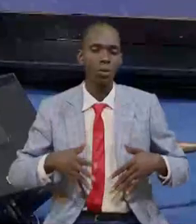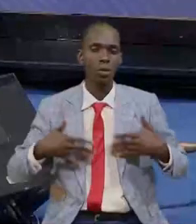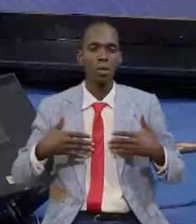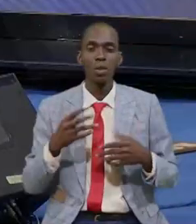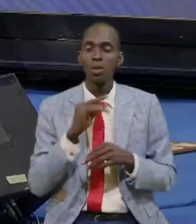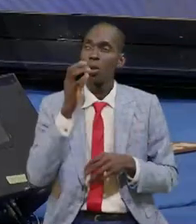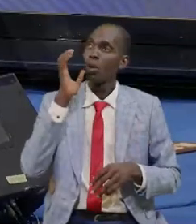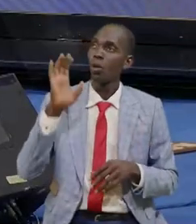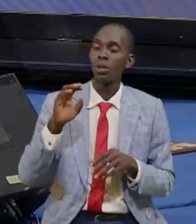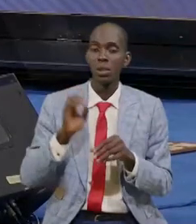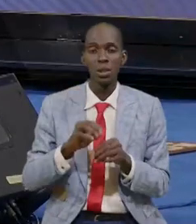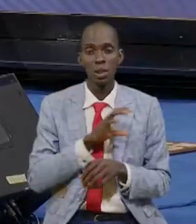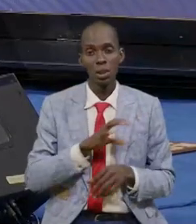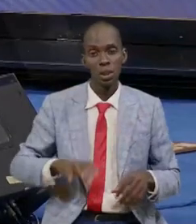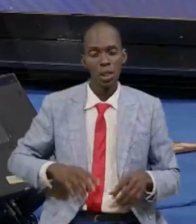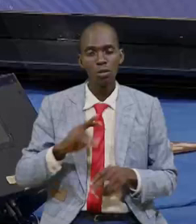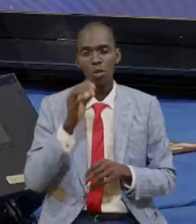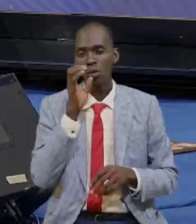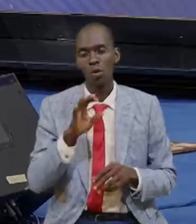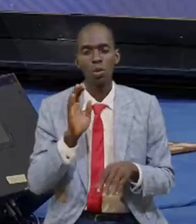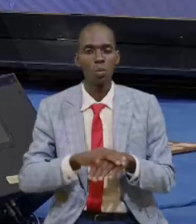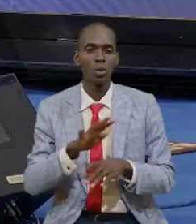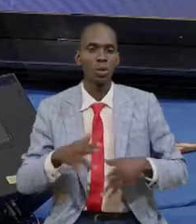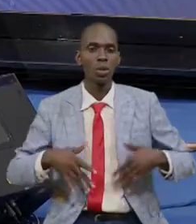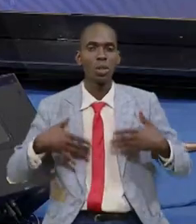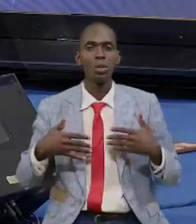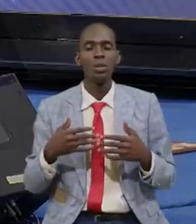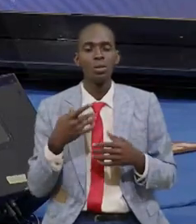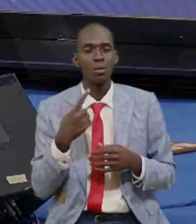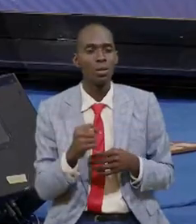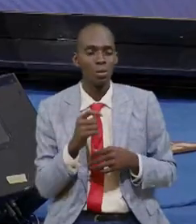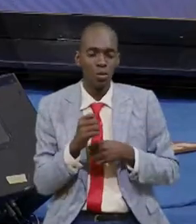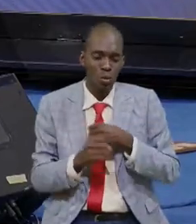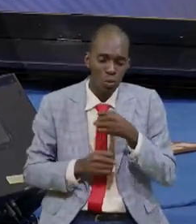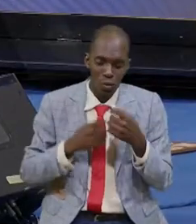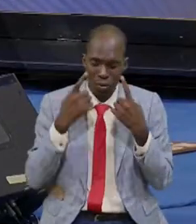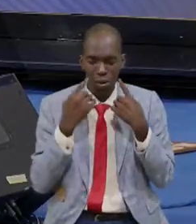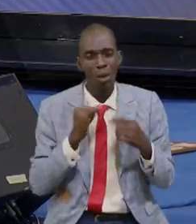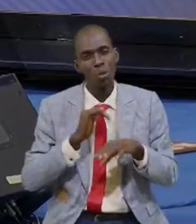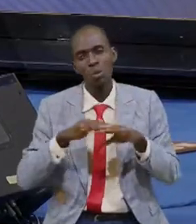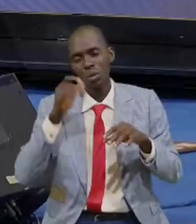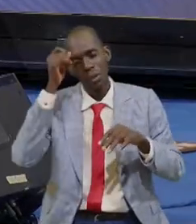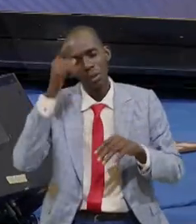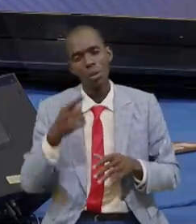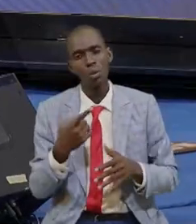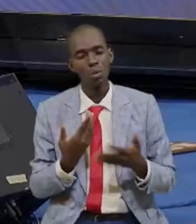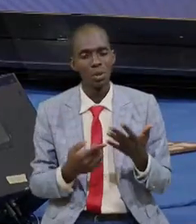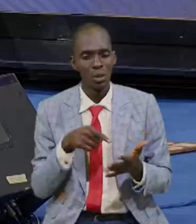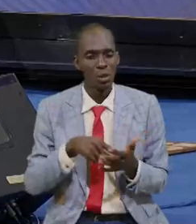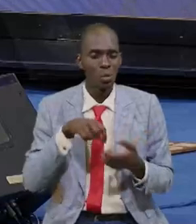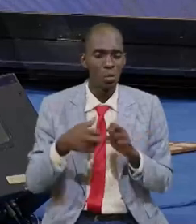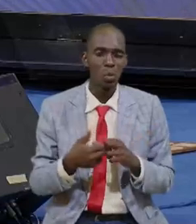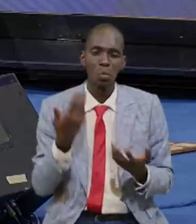malédiction annulée de votre vie. Ouais, il n'y a pas de souffrance. Je ne sais pas d'où